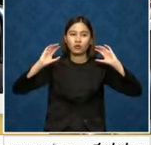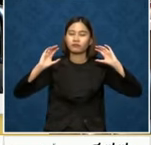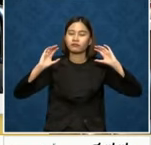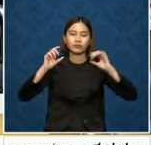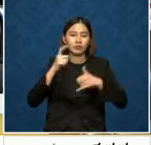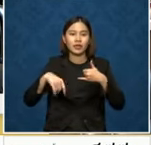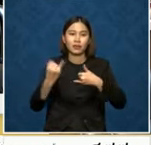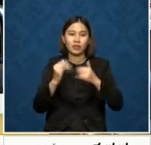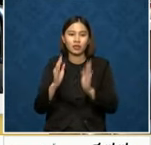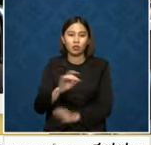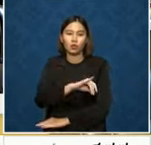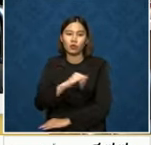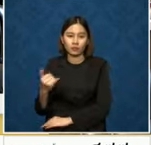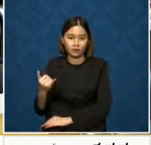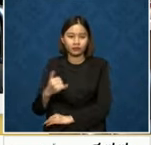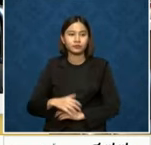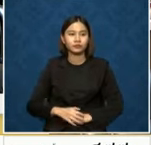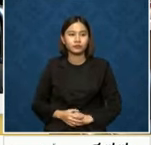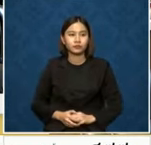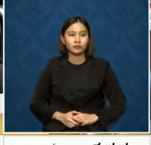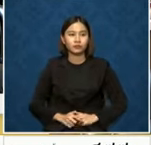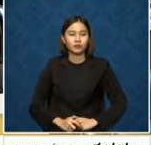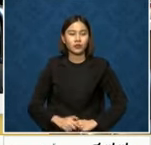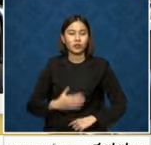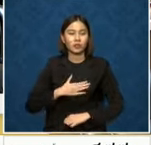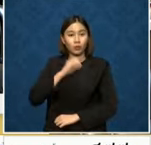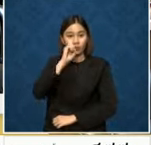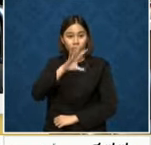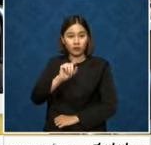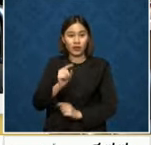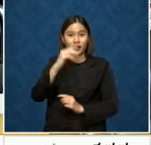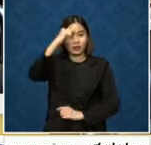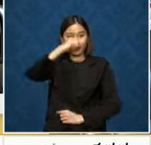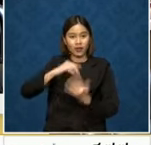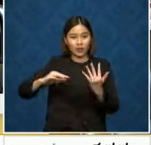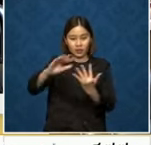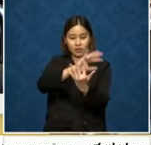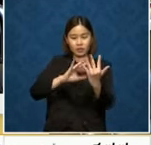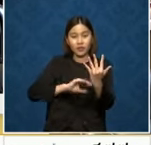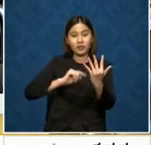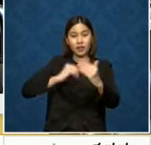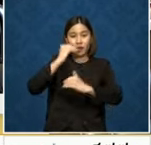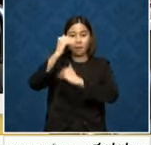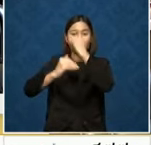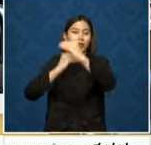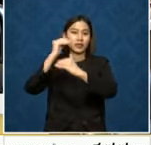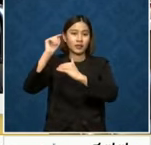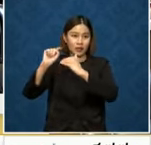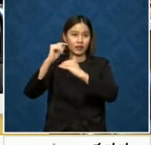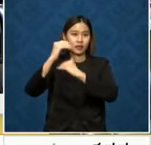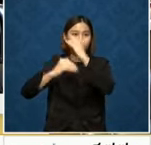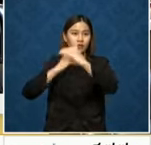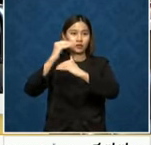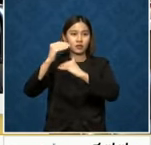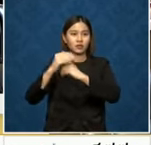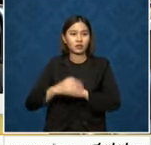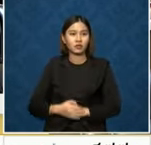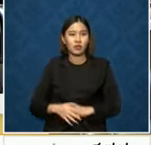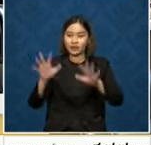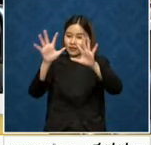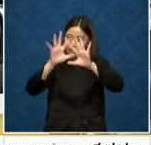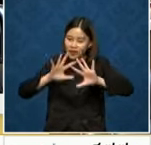ค่นั้นท่านประธานที่เคารพครับผมบอกว่าเมืองไทยเราจะเจริญรุ่งเรืองในอาเ